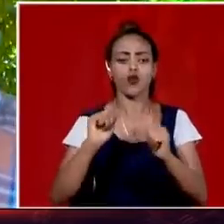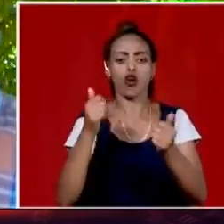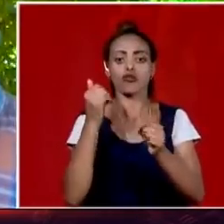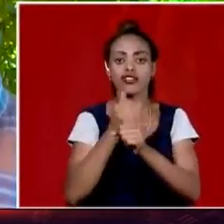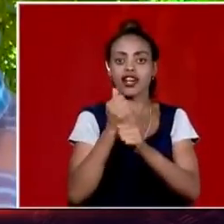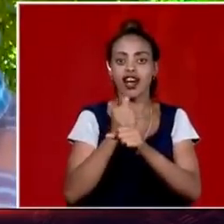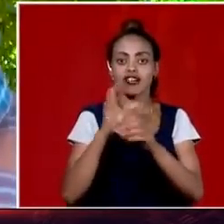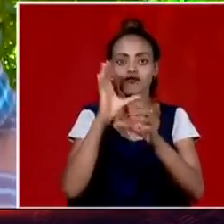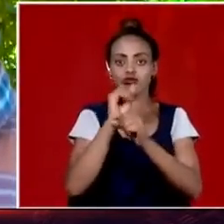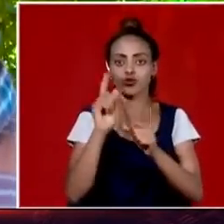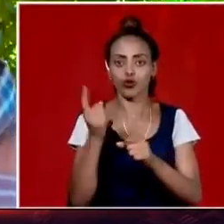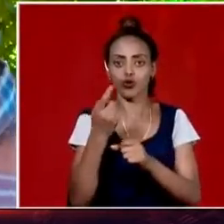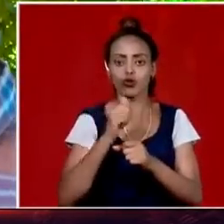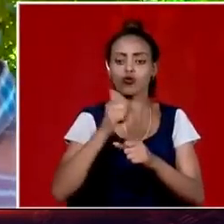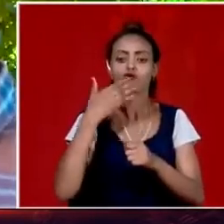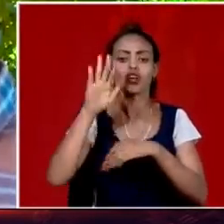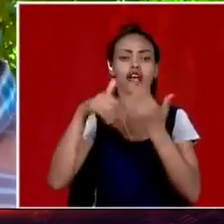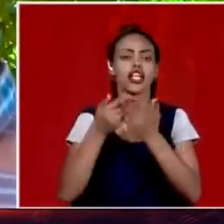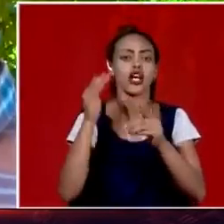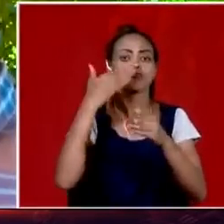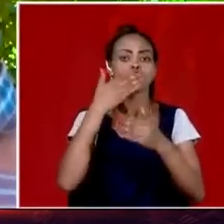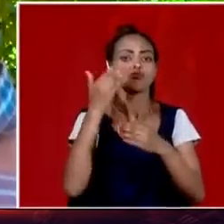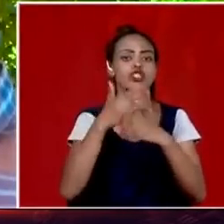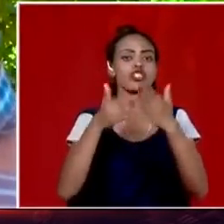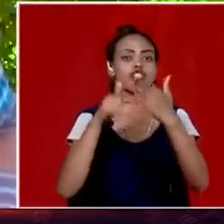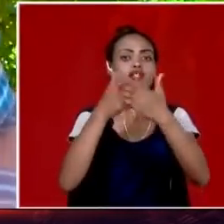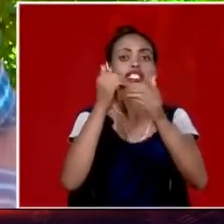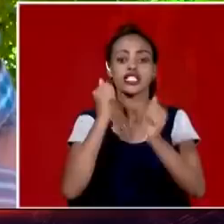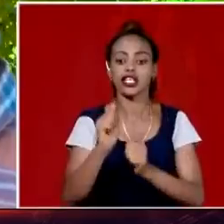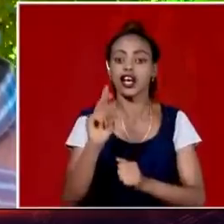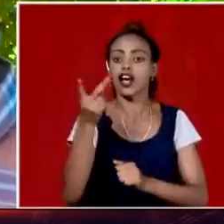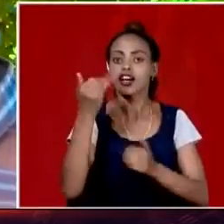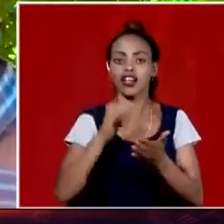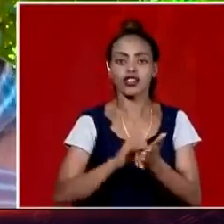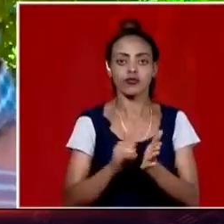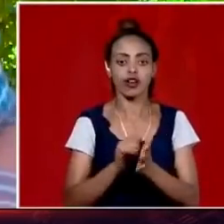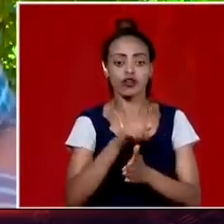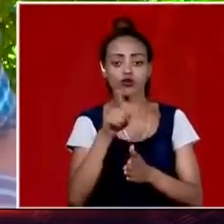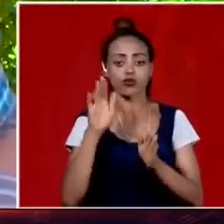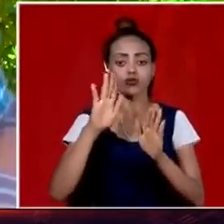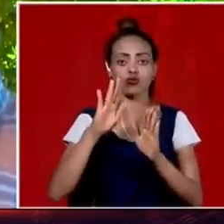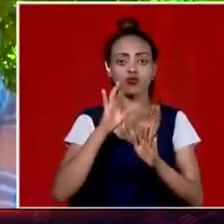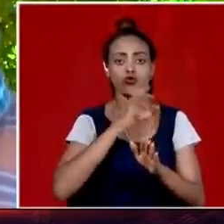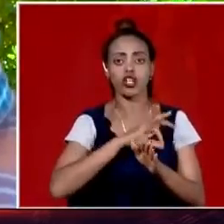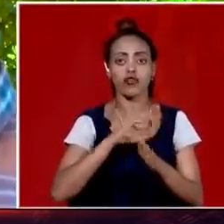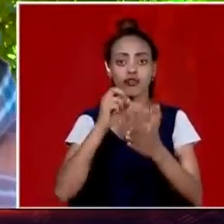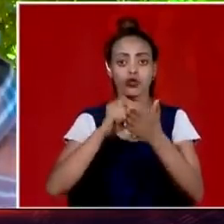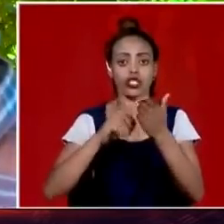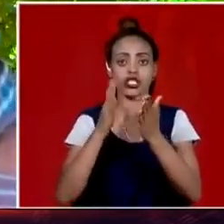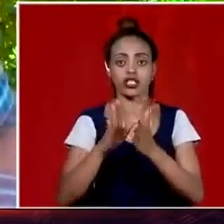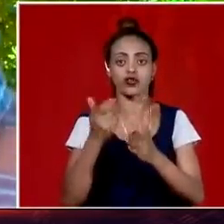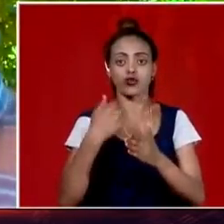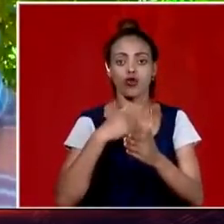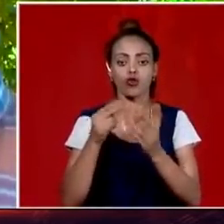ተወፂኡ ኩላትና ናብ ፅቡቅ ደረጃ ክንበፅሕ ንኽእል ኢና። ካልኣይ ድማ እቶም ትሩፋት ናይ ጉንበት 20